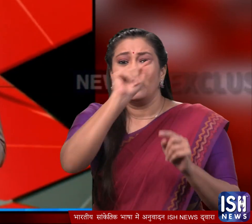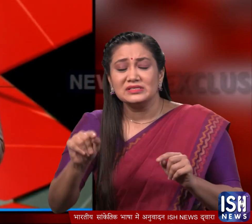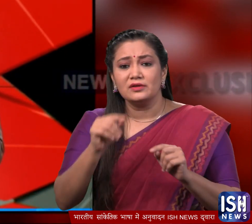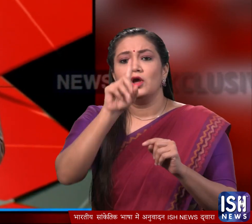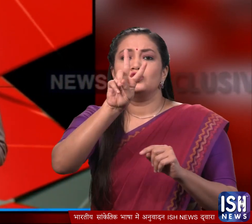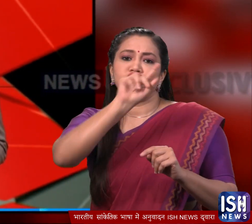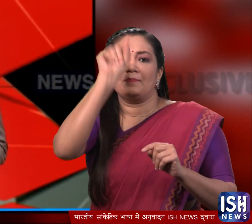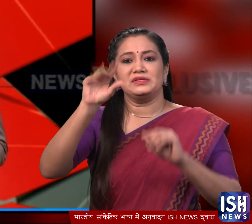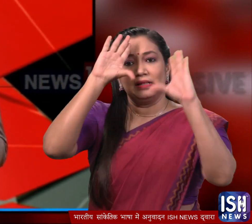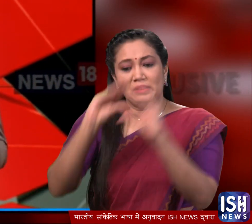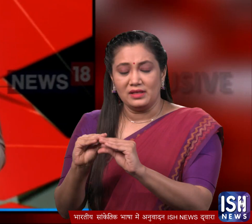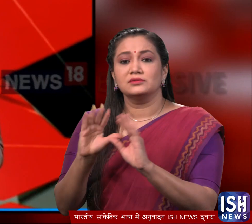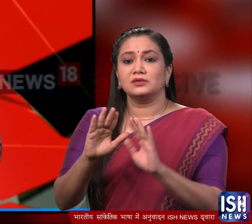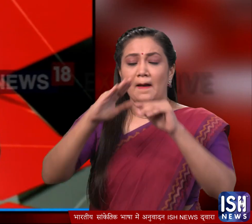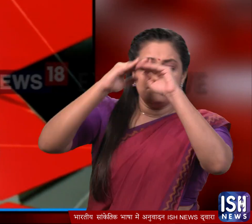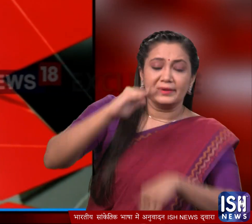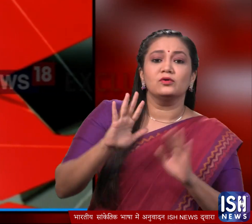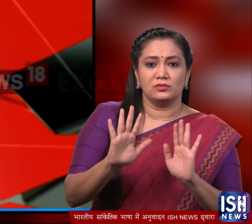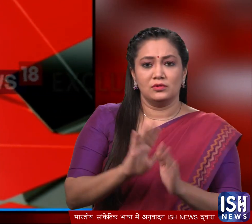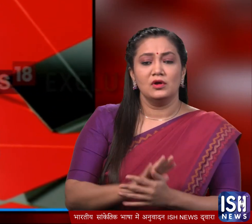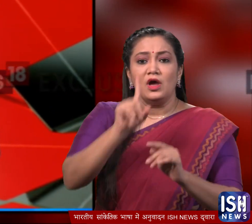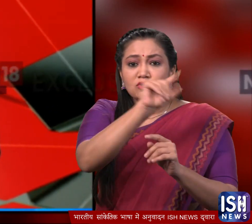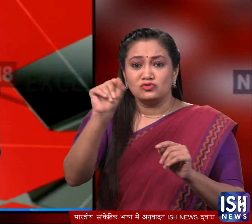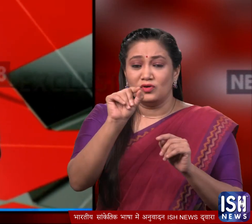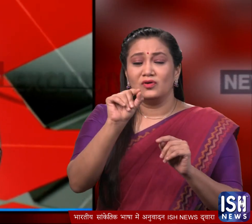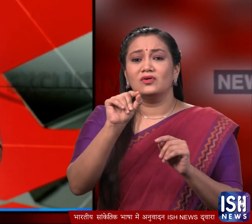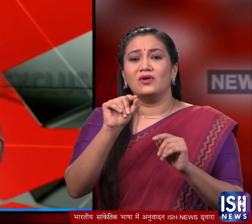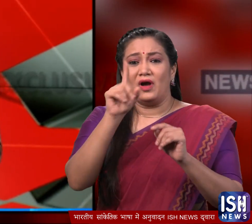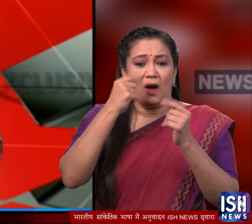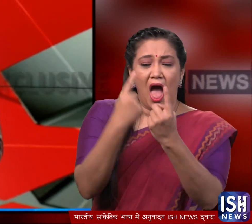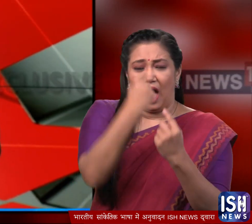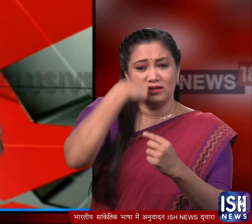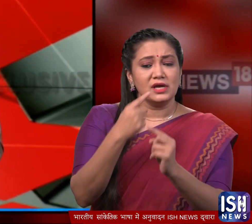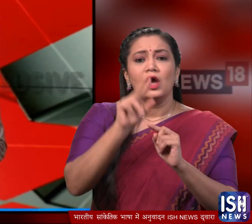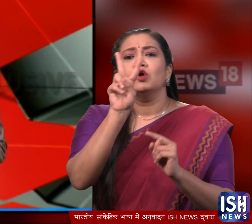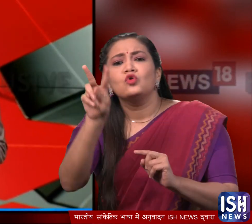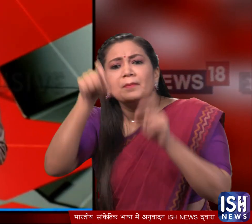रेट 2% से कम है, यानी जिन जिलों में 100 लोगों की जांच करने पर 2 से कम लोग